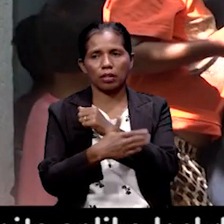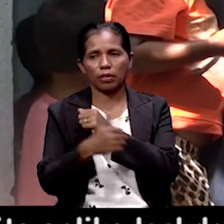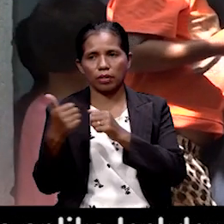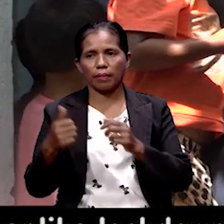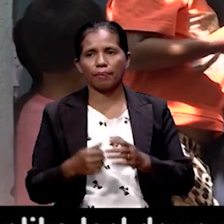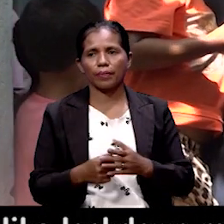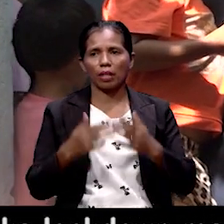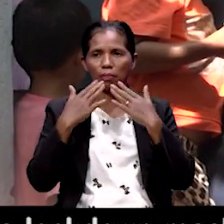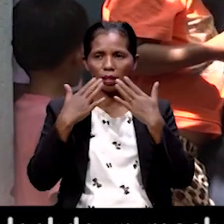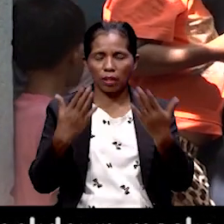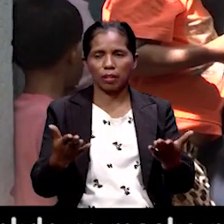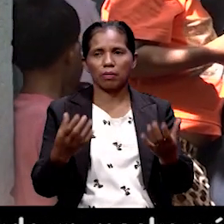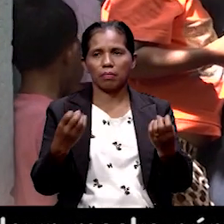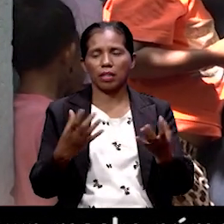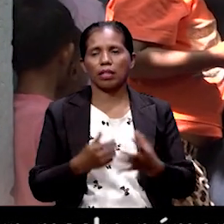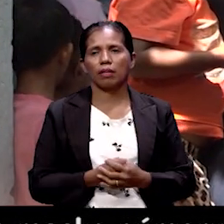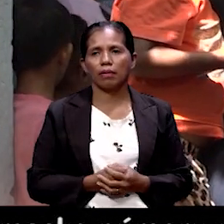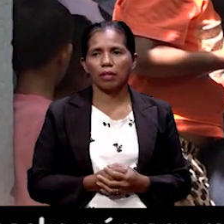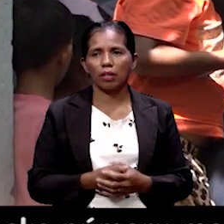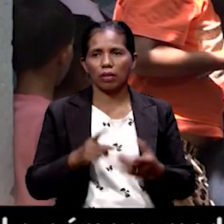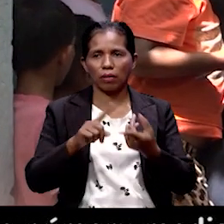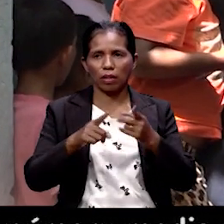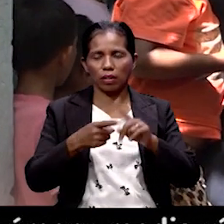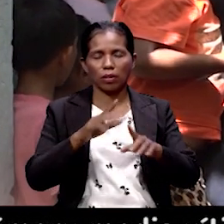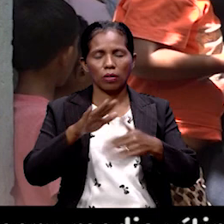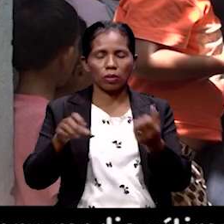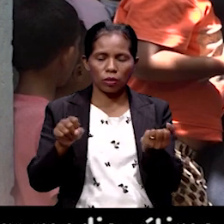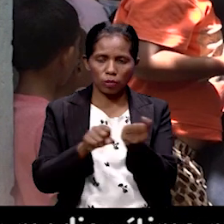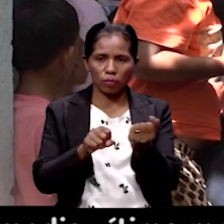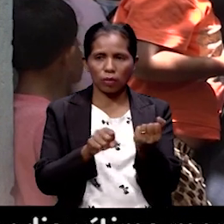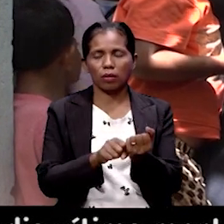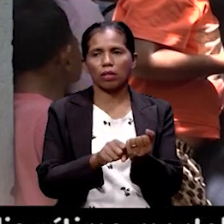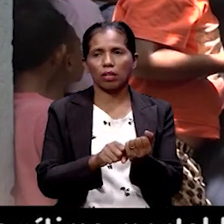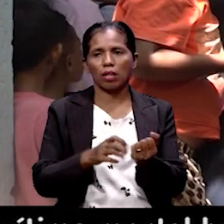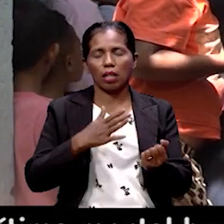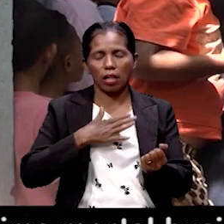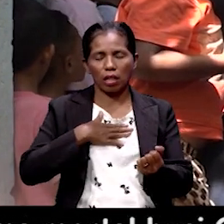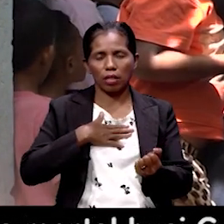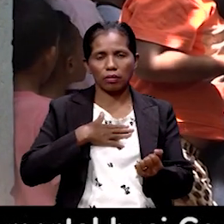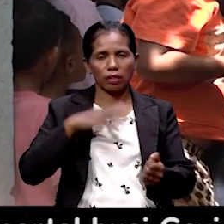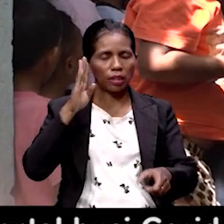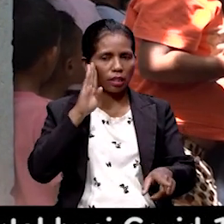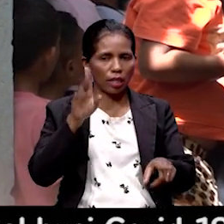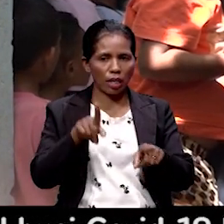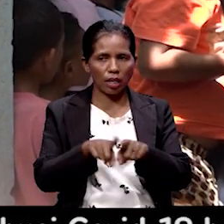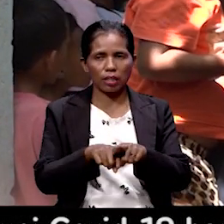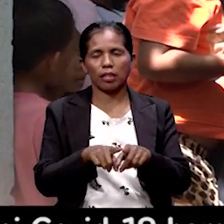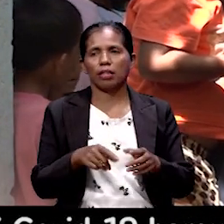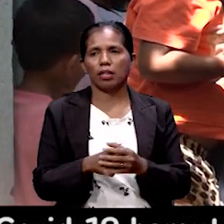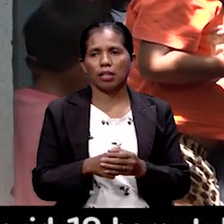wain, ubrigaru wain tipis ba. Maluk sirhut nampak support tahun tahun yang lalu. Ili uba maluk sir lebih